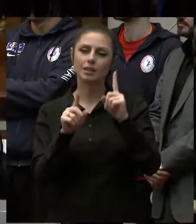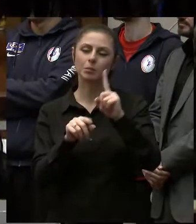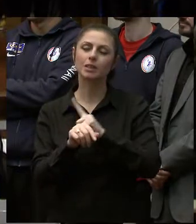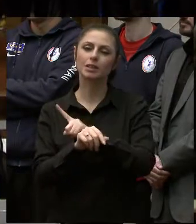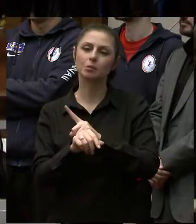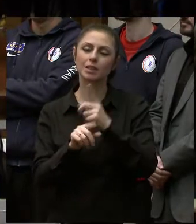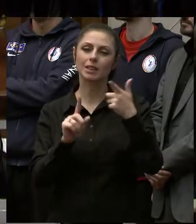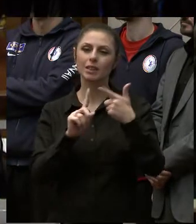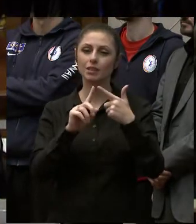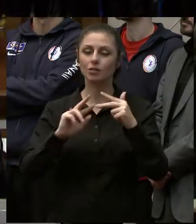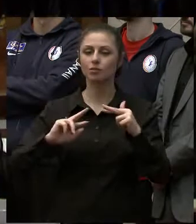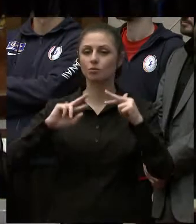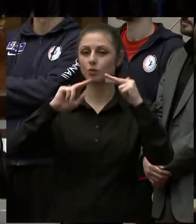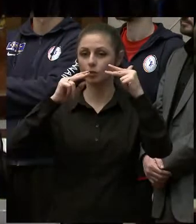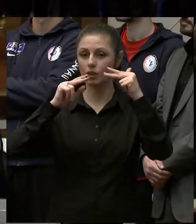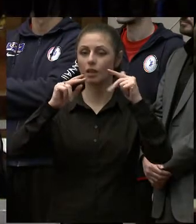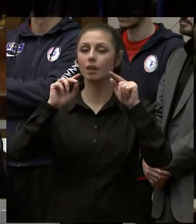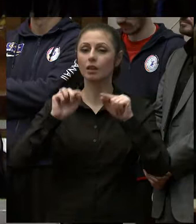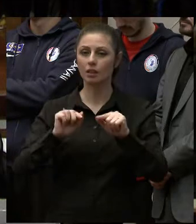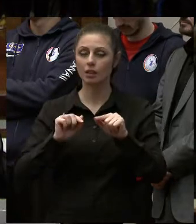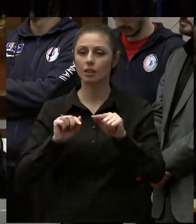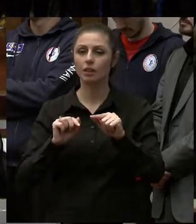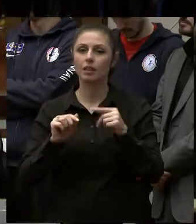kısa bir zamanda ikinci lige yükseldi ve